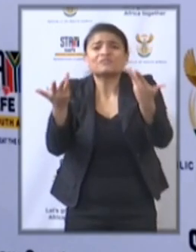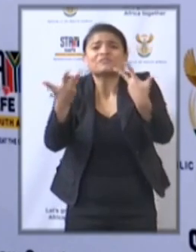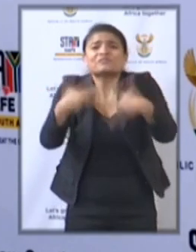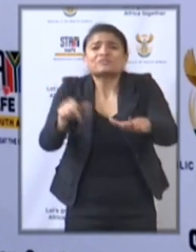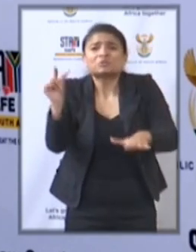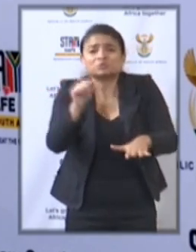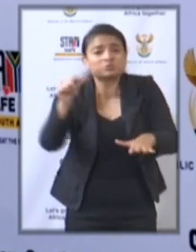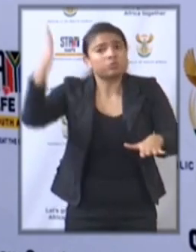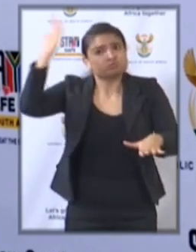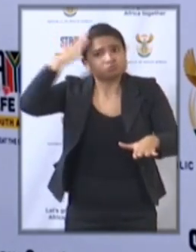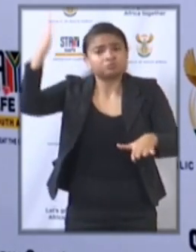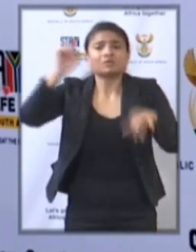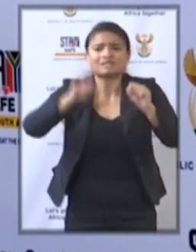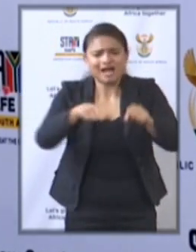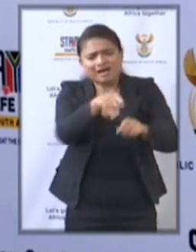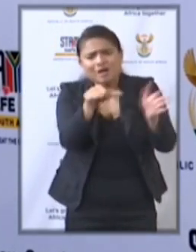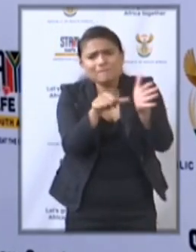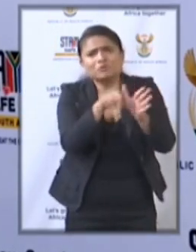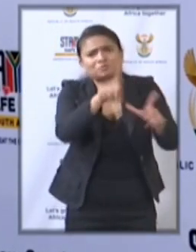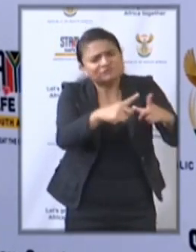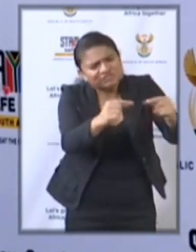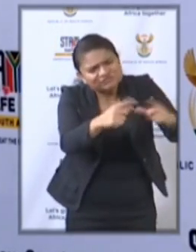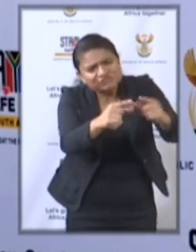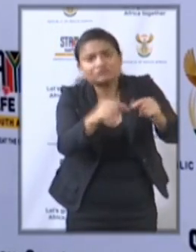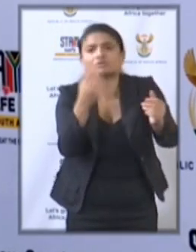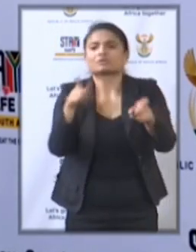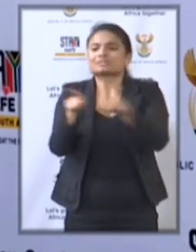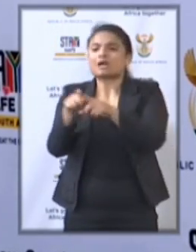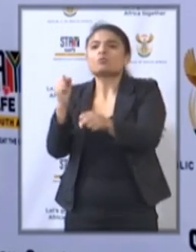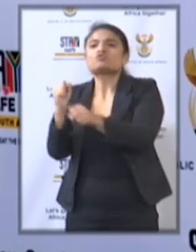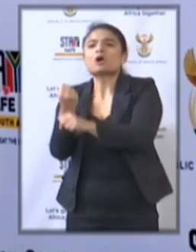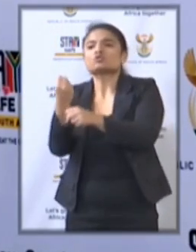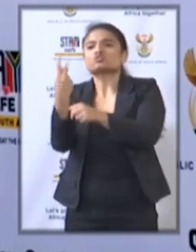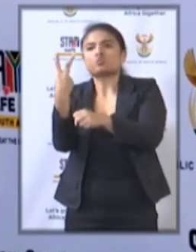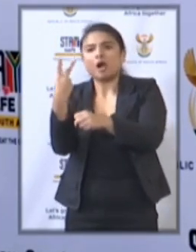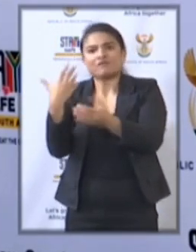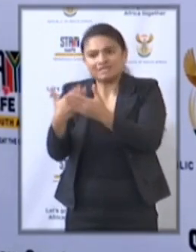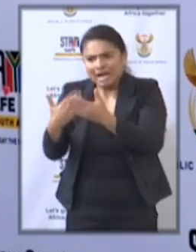bekelele phambili ugrade 12 landela ugrade 11 manje.